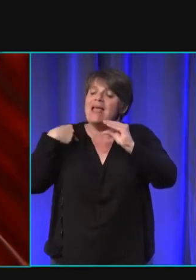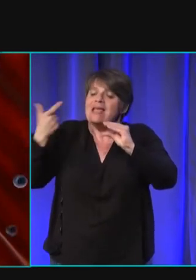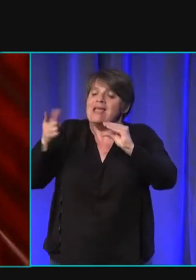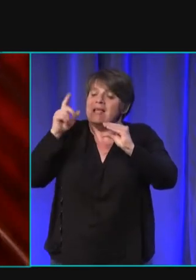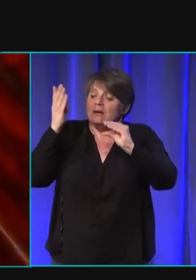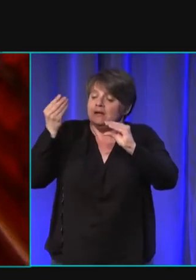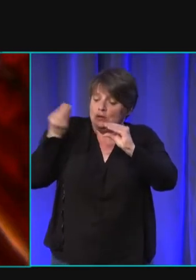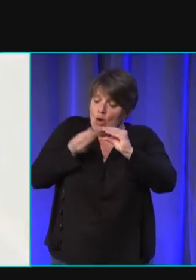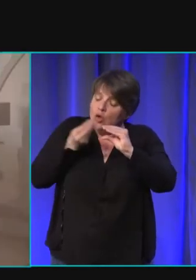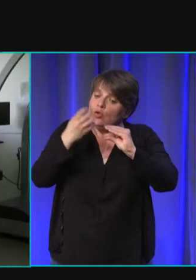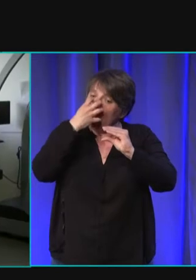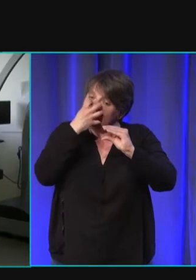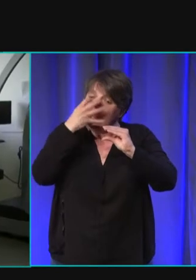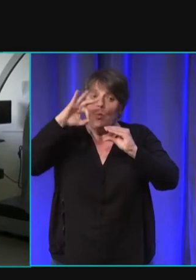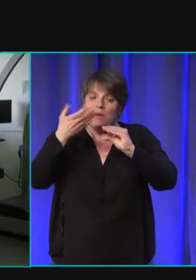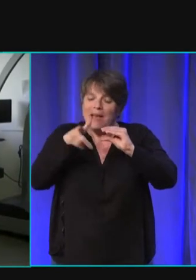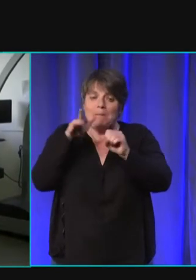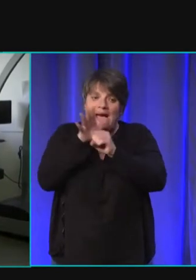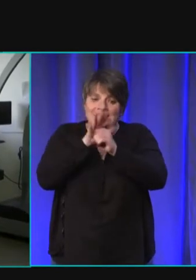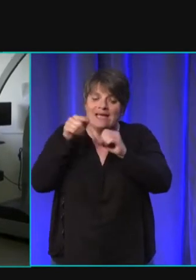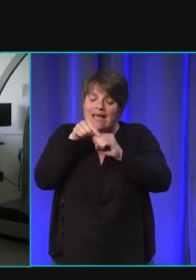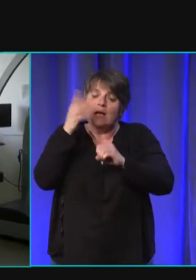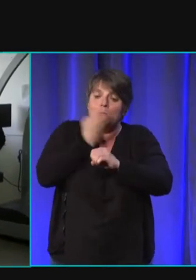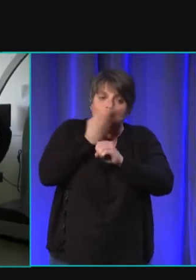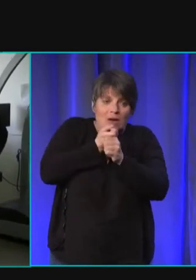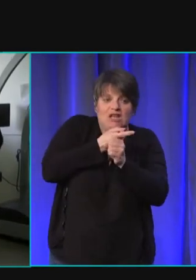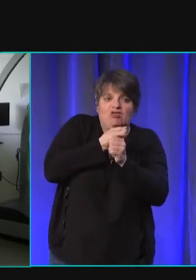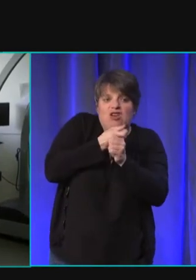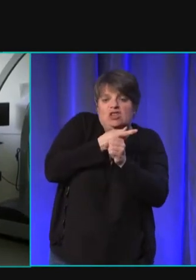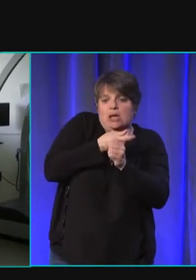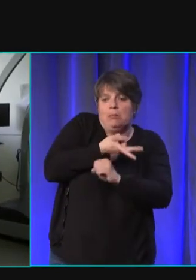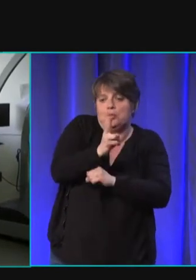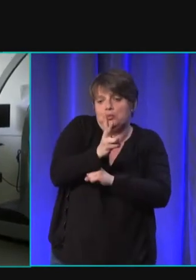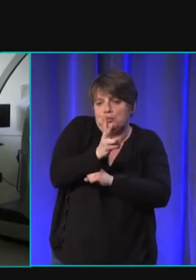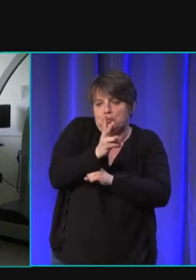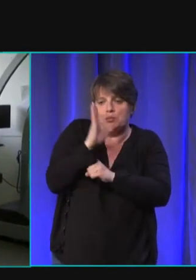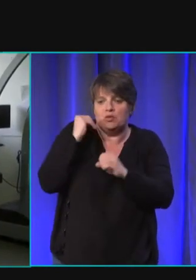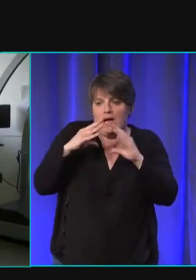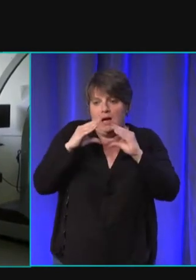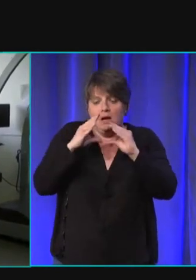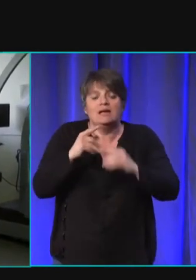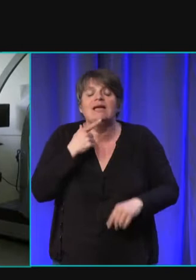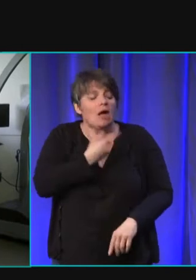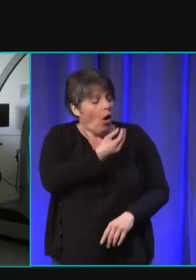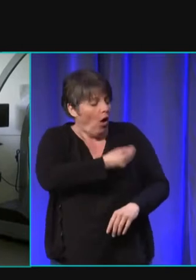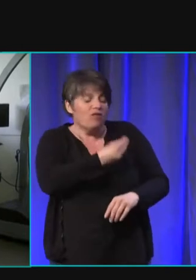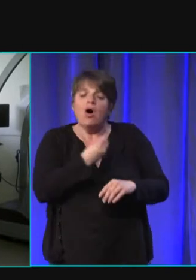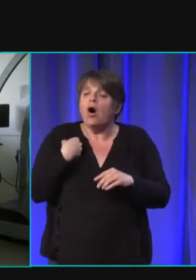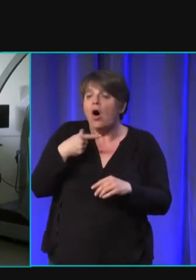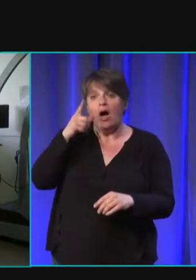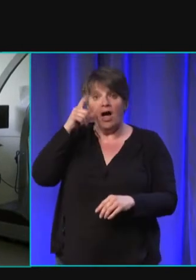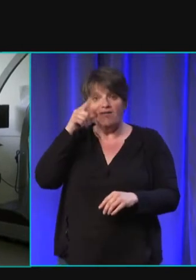pour éliminer ces déchets. Est-ce que tous les enfants vont éliminer cet acide lactique qu'on a produit là à